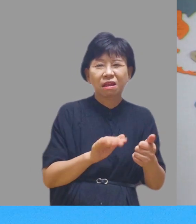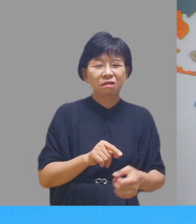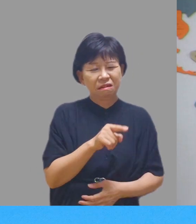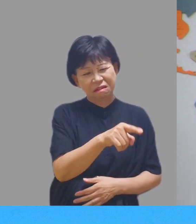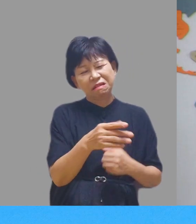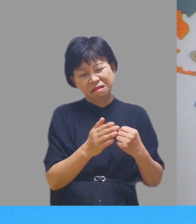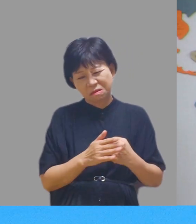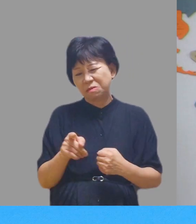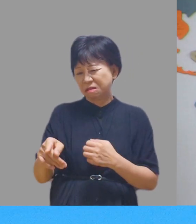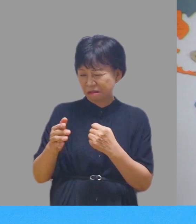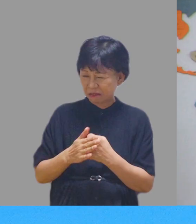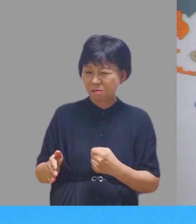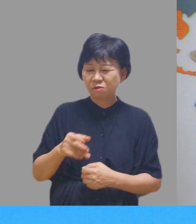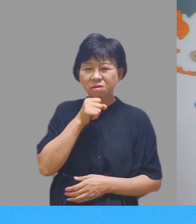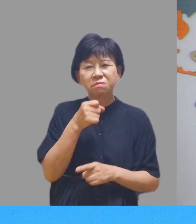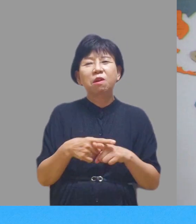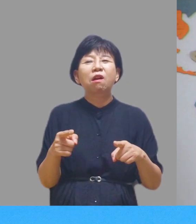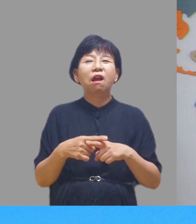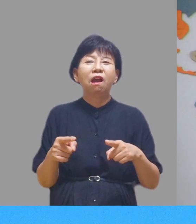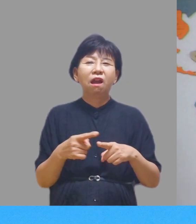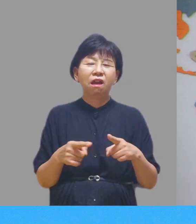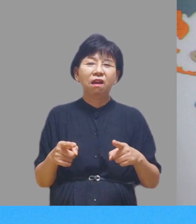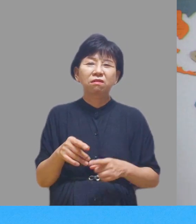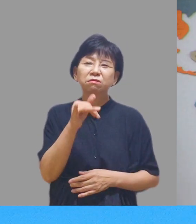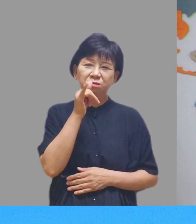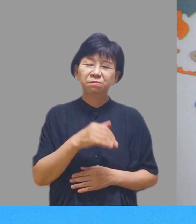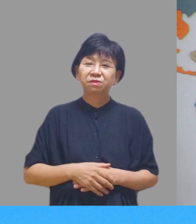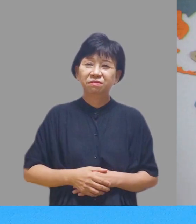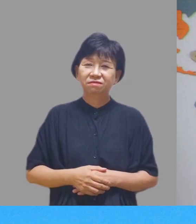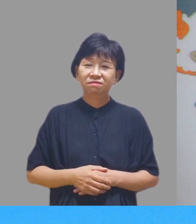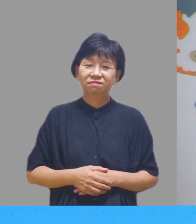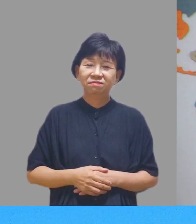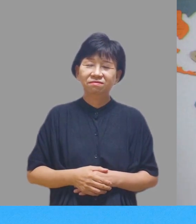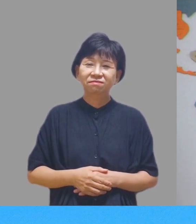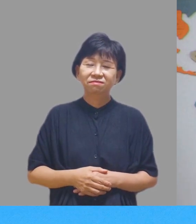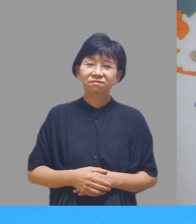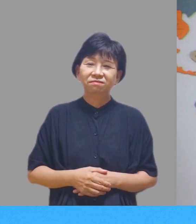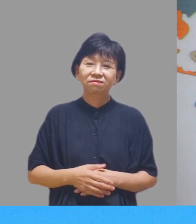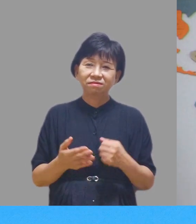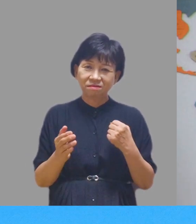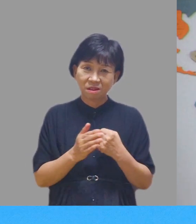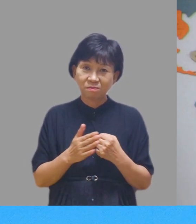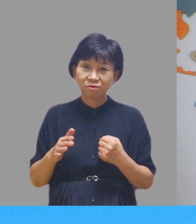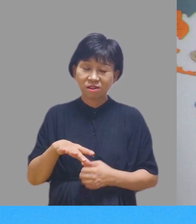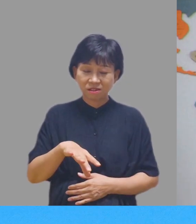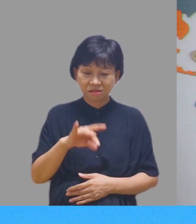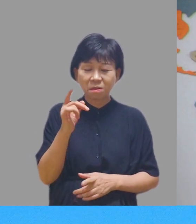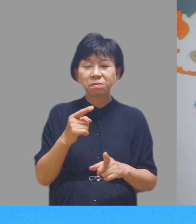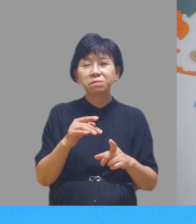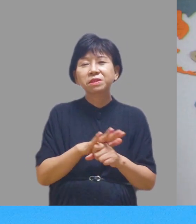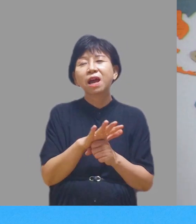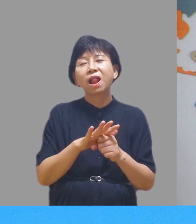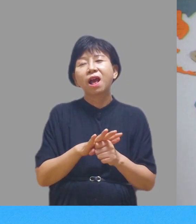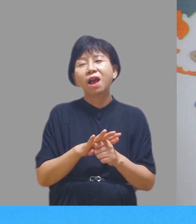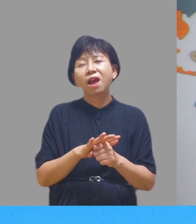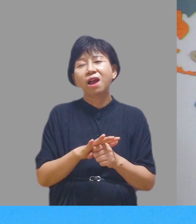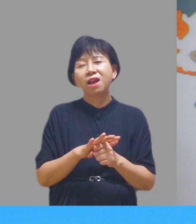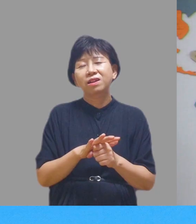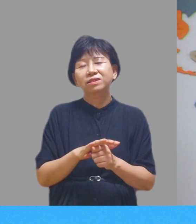있고 누구를 판단할 수도 있습니다. 그래서 첫사랑의 기쁨을